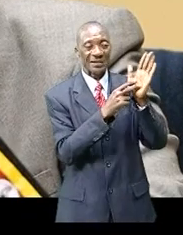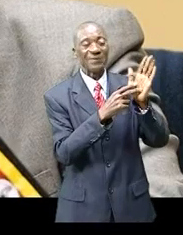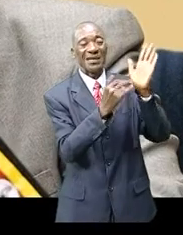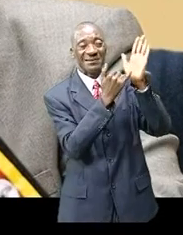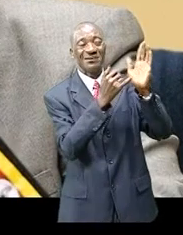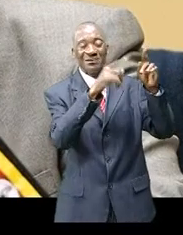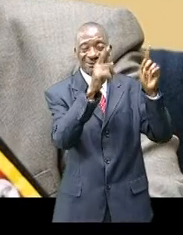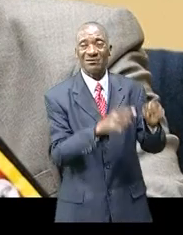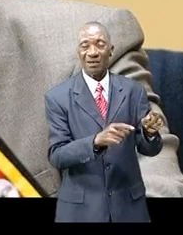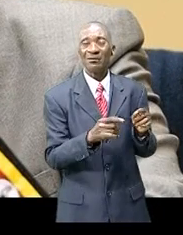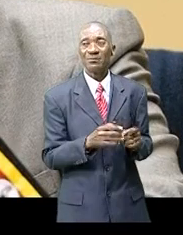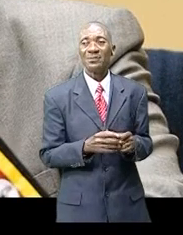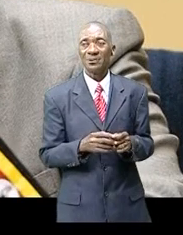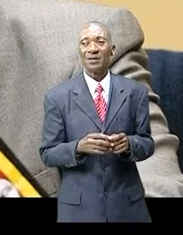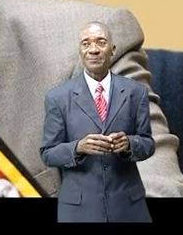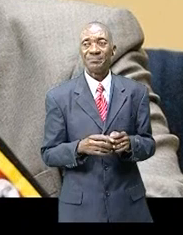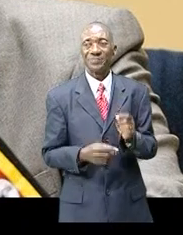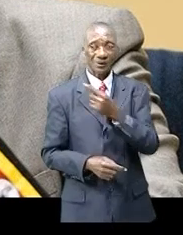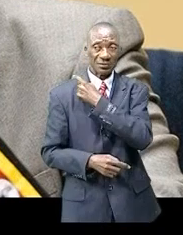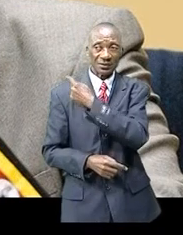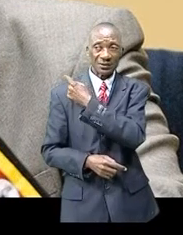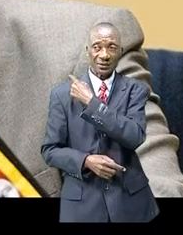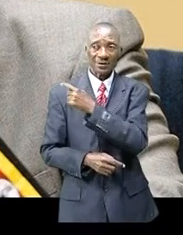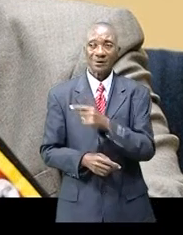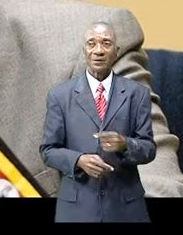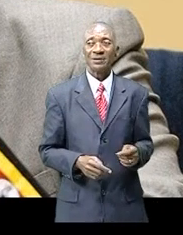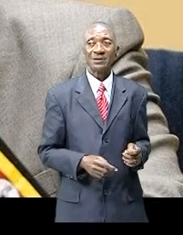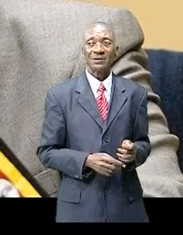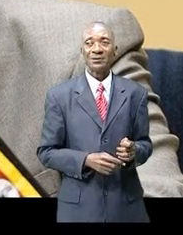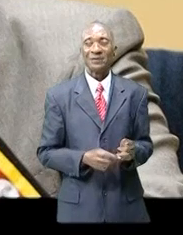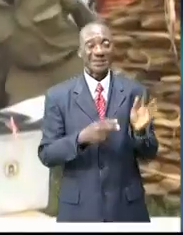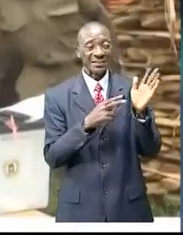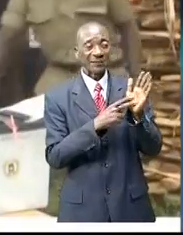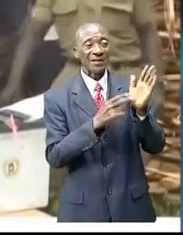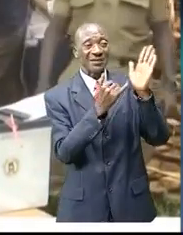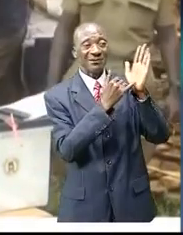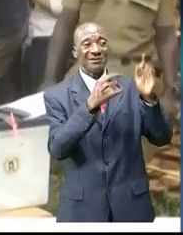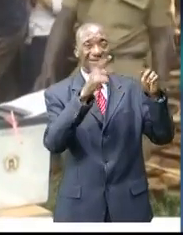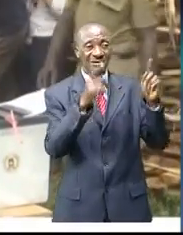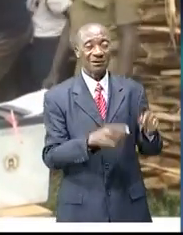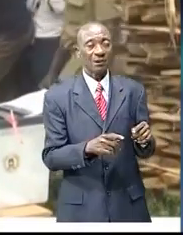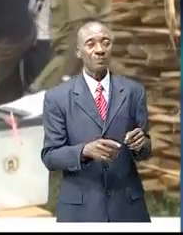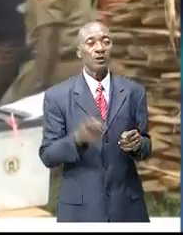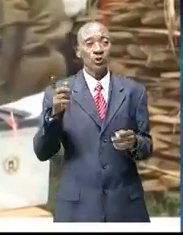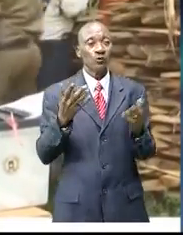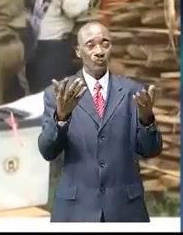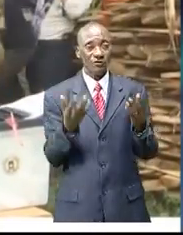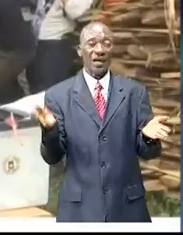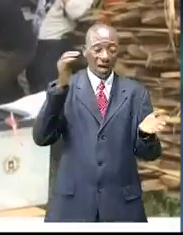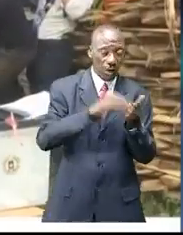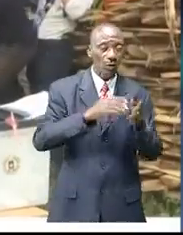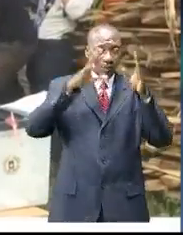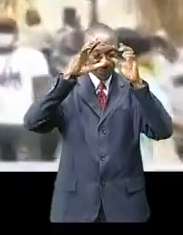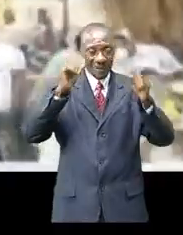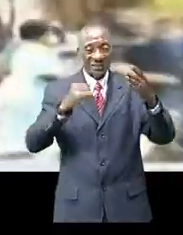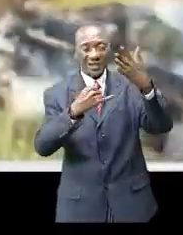Museveni. Sans le moindre doute, candidat à ces scrutins présidentiels pour la sixième fois. Son principal